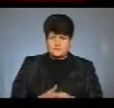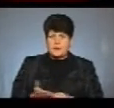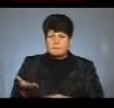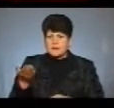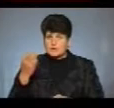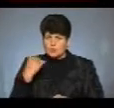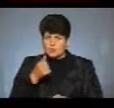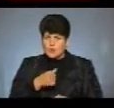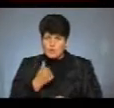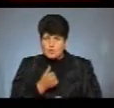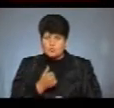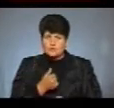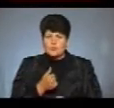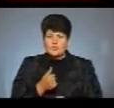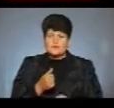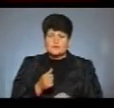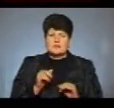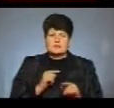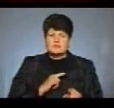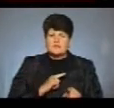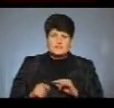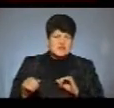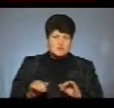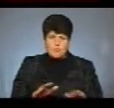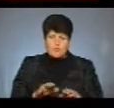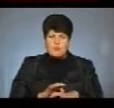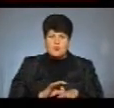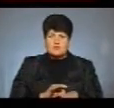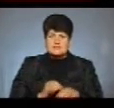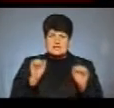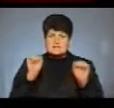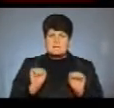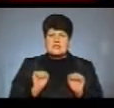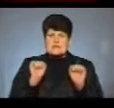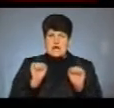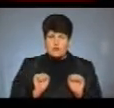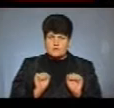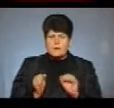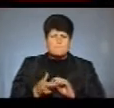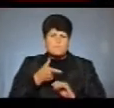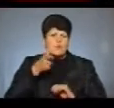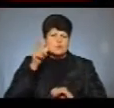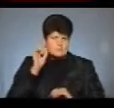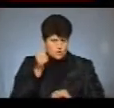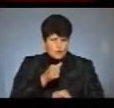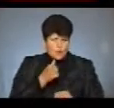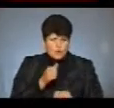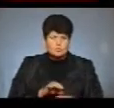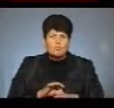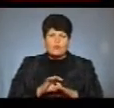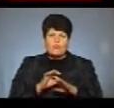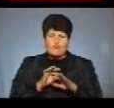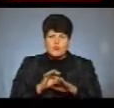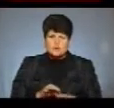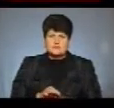року флешмоб проводився з підтягувань на перекладині. Позаминулого року флешмоб проводився